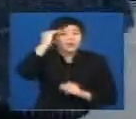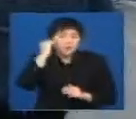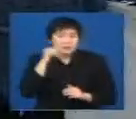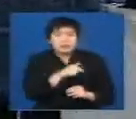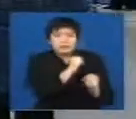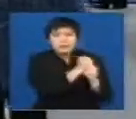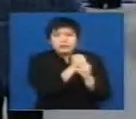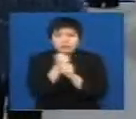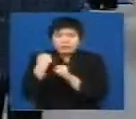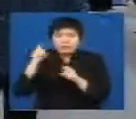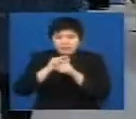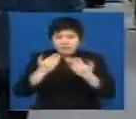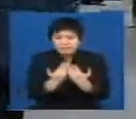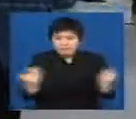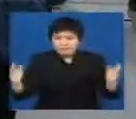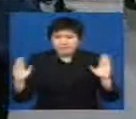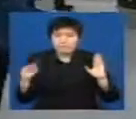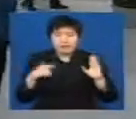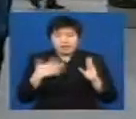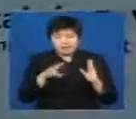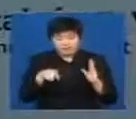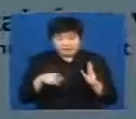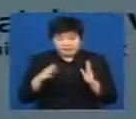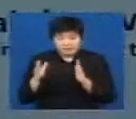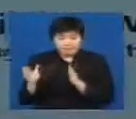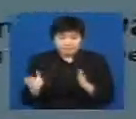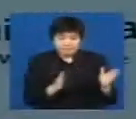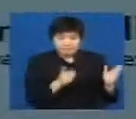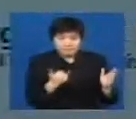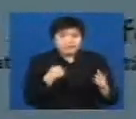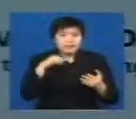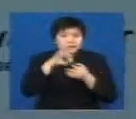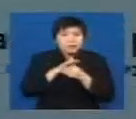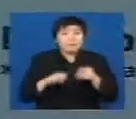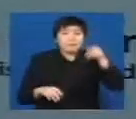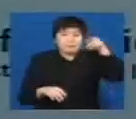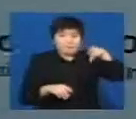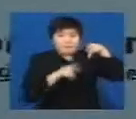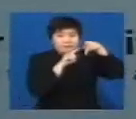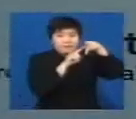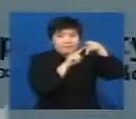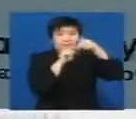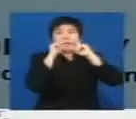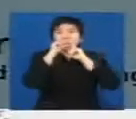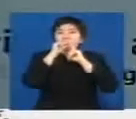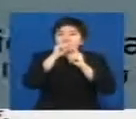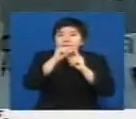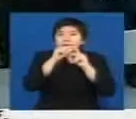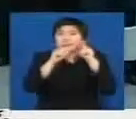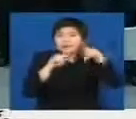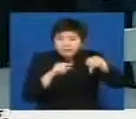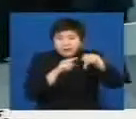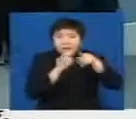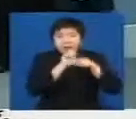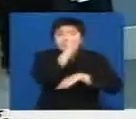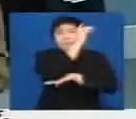ผมอันนี้คนที่มาก็จะเห็นตัว P ที่บอกว่าเป็น prevention ทั้งหมดเป็น P แรกที่เราได้คุยกันก็คือไม่ว่าจะเป็นโครงการปลูก